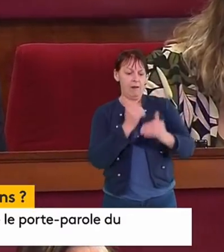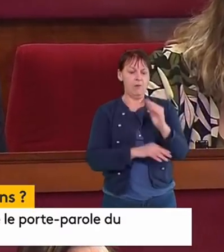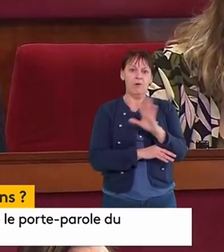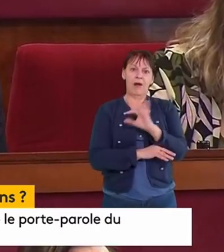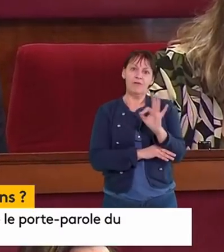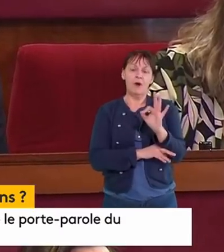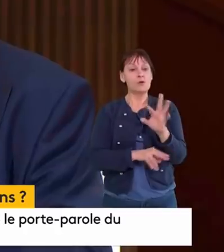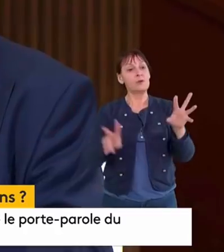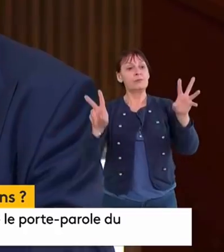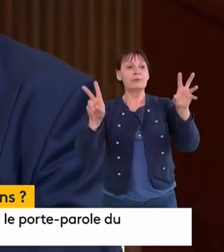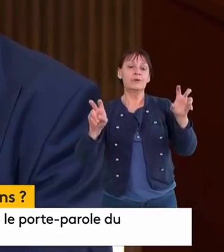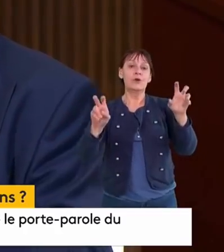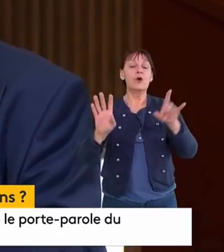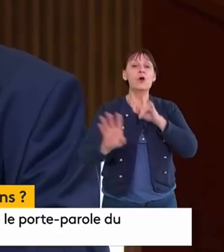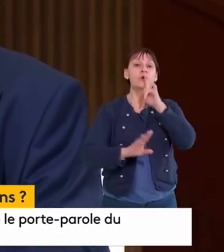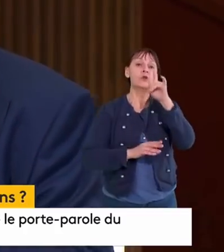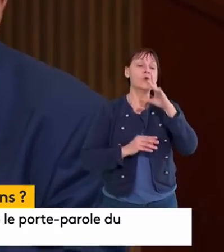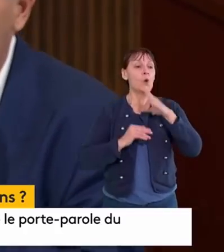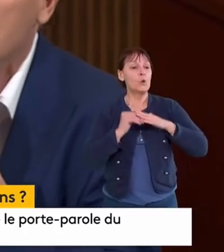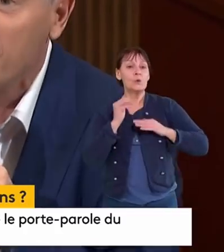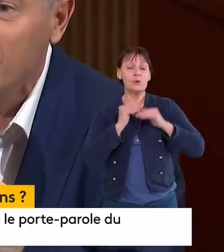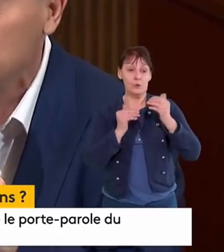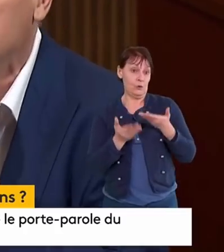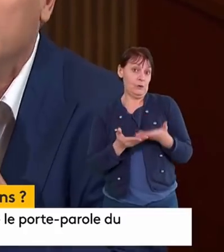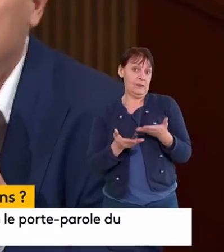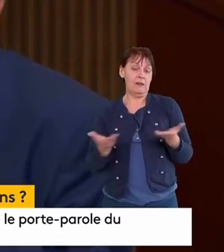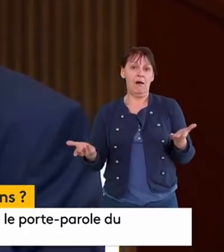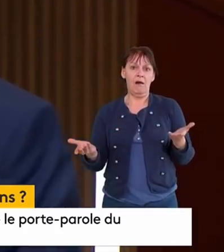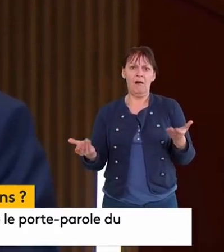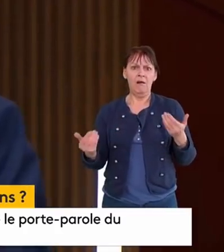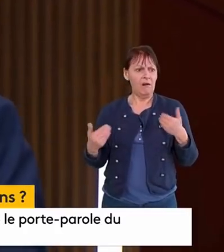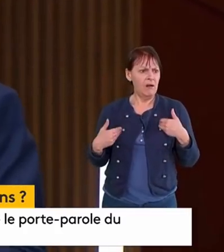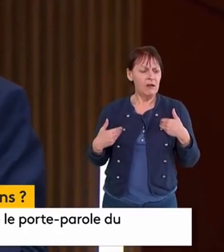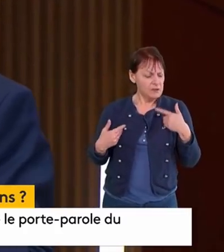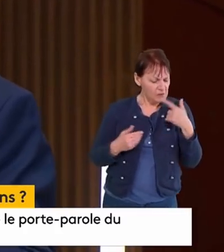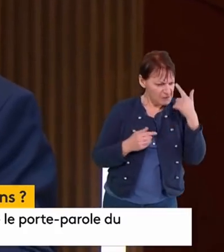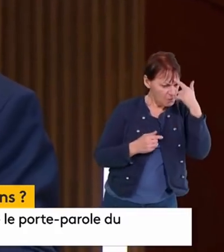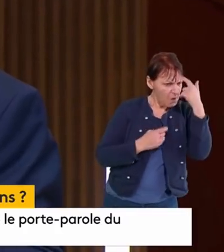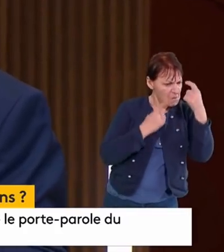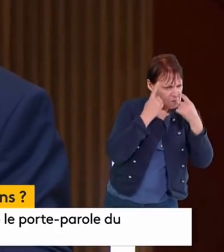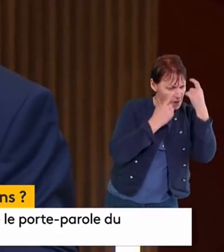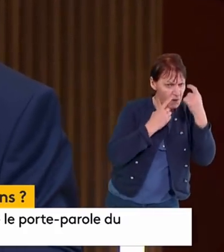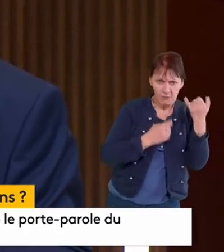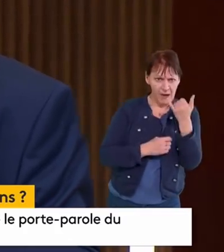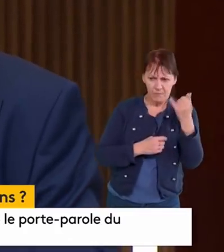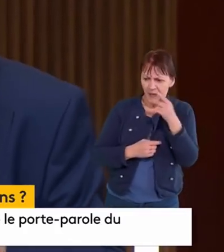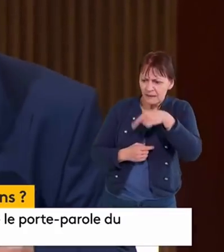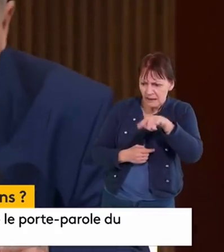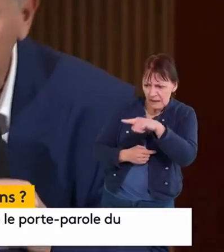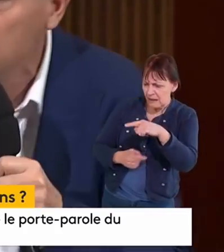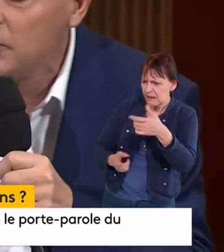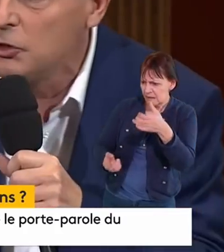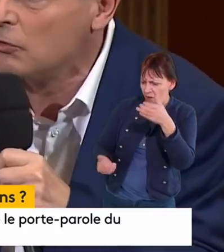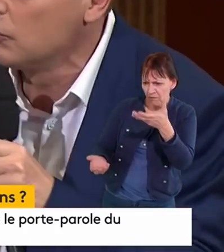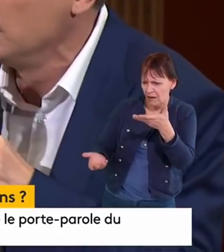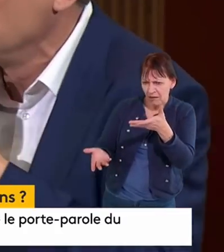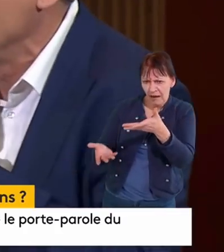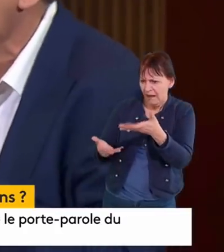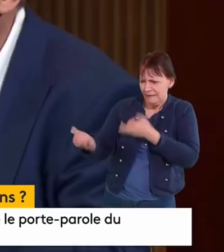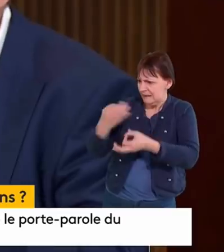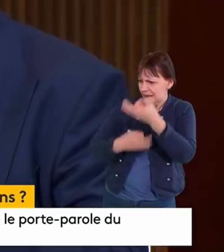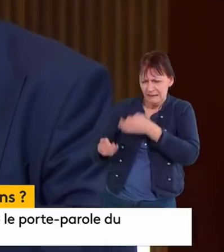heureux, c'est ce que je dis. Il n'y a pas besoin d'un congrès du Parti communiste français pour le faire, il suffit de les écouter. Il y a tout dedans. Et donc j'entends. J'entends les